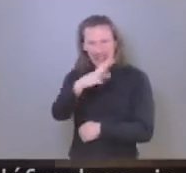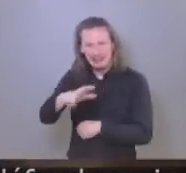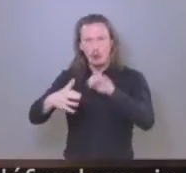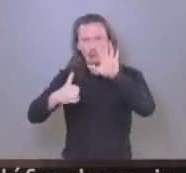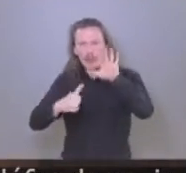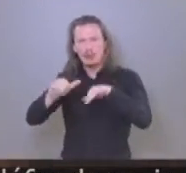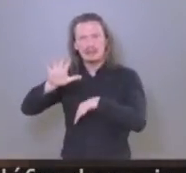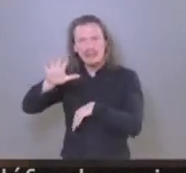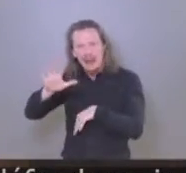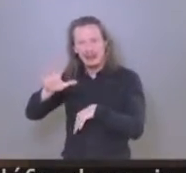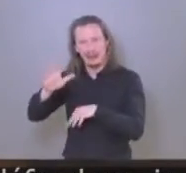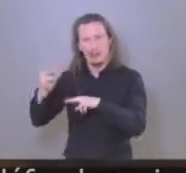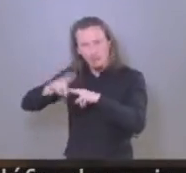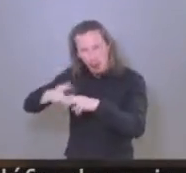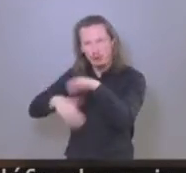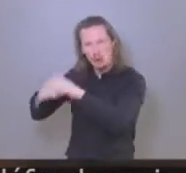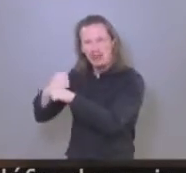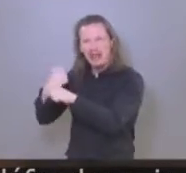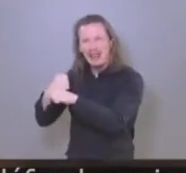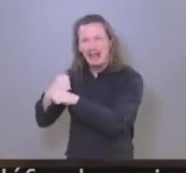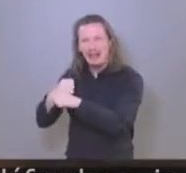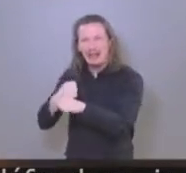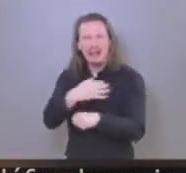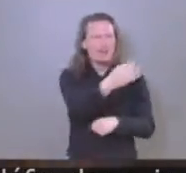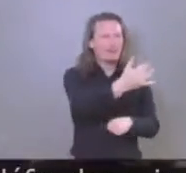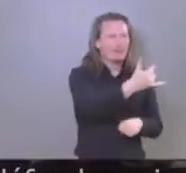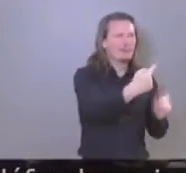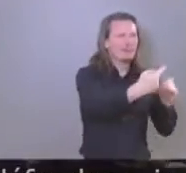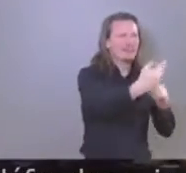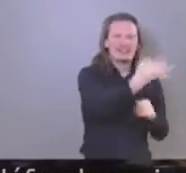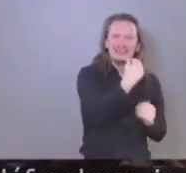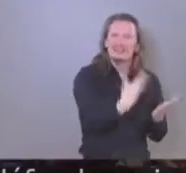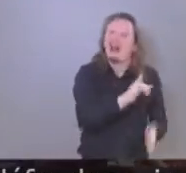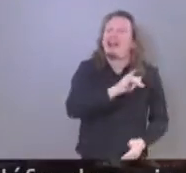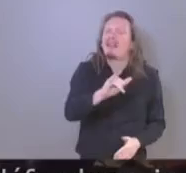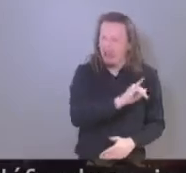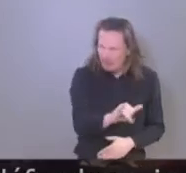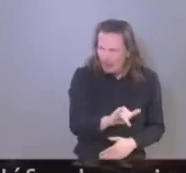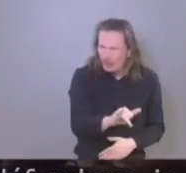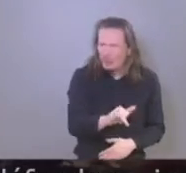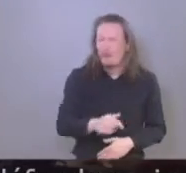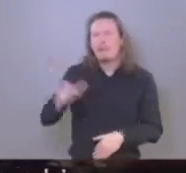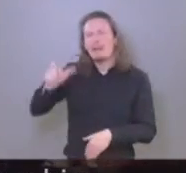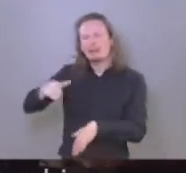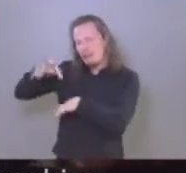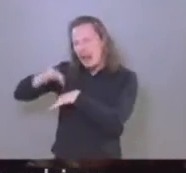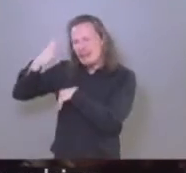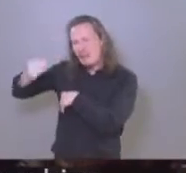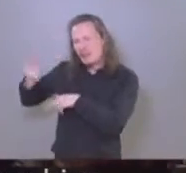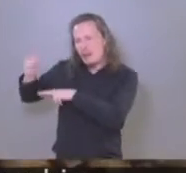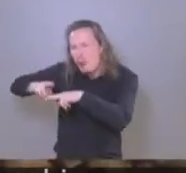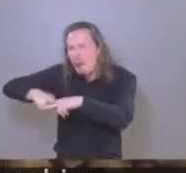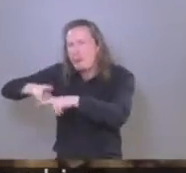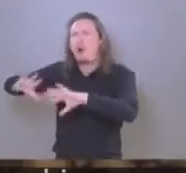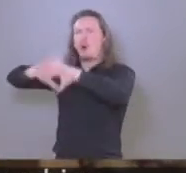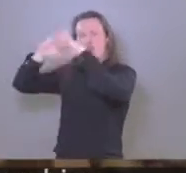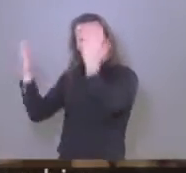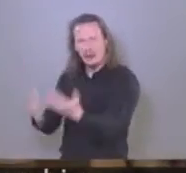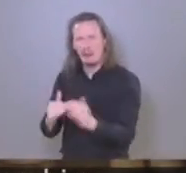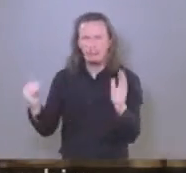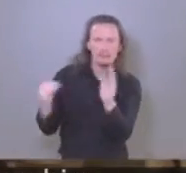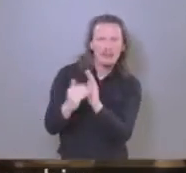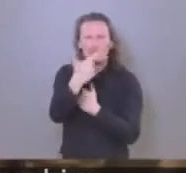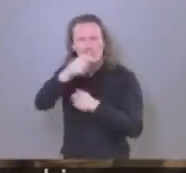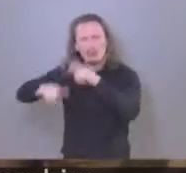personnes qui meurent sur leur poste de travail, c'est pas rien. Quand parlent-ils des gens qui meurent de maladies professionnelles ? Au total,